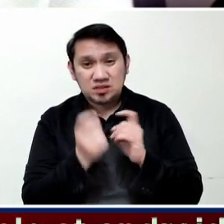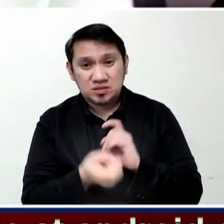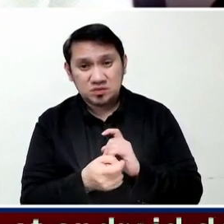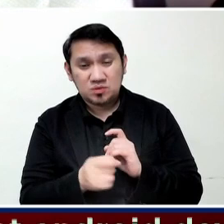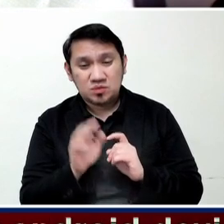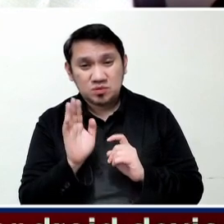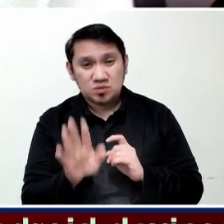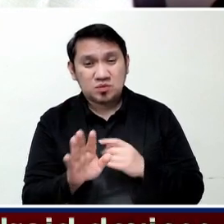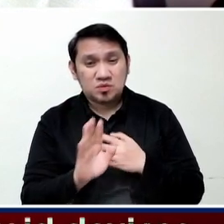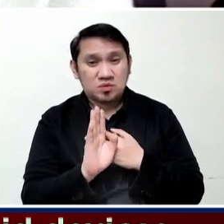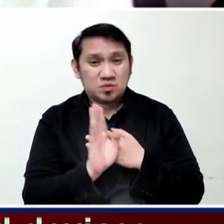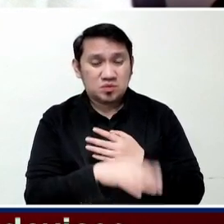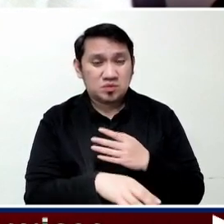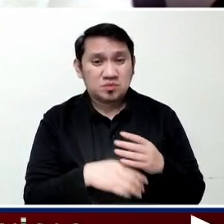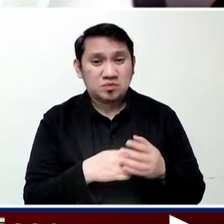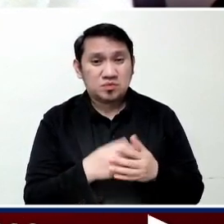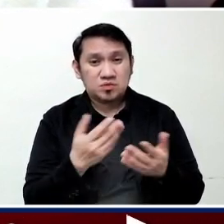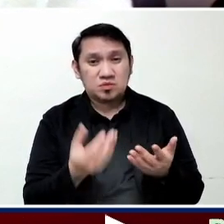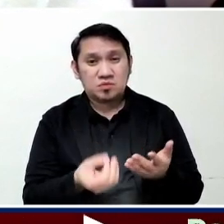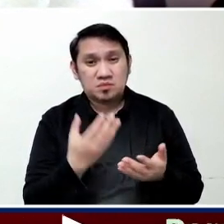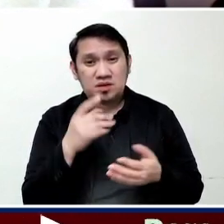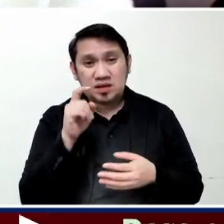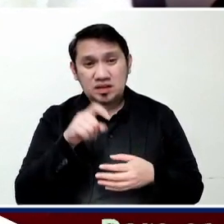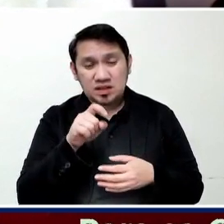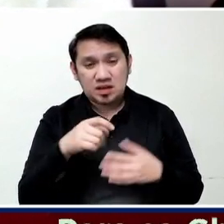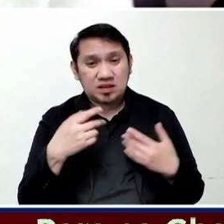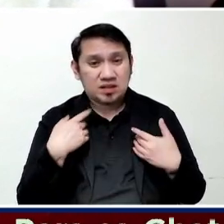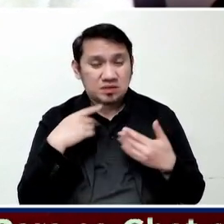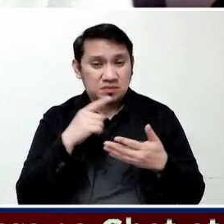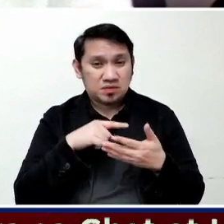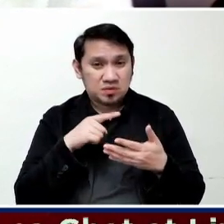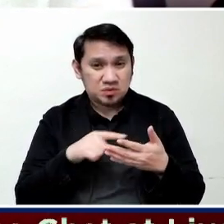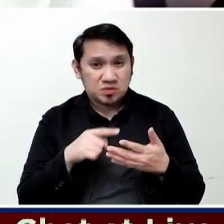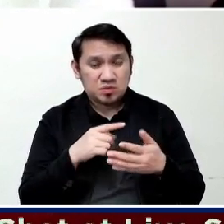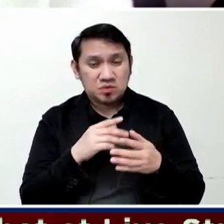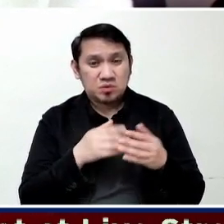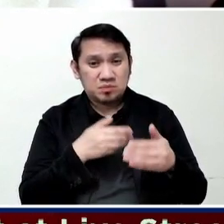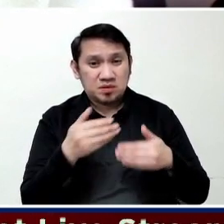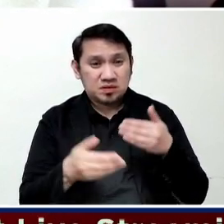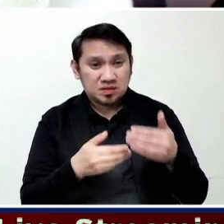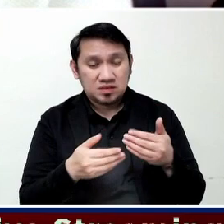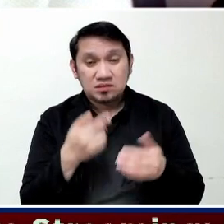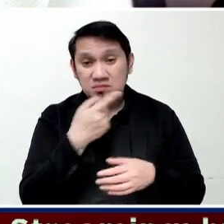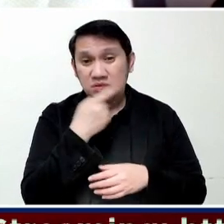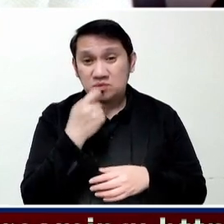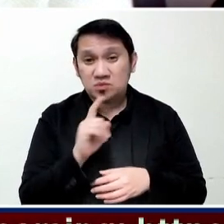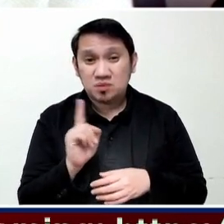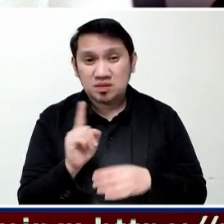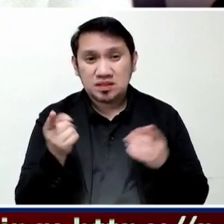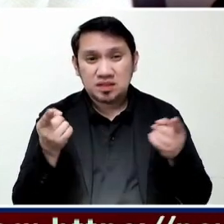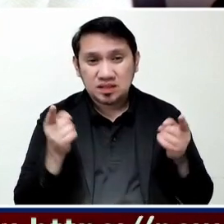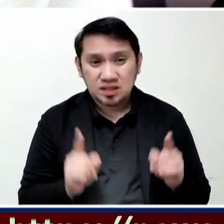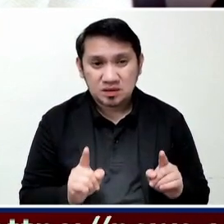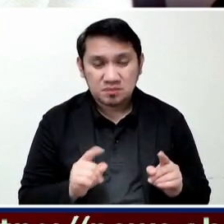you adjust their returns, you adjust their rates. So dapat may correction mechanism talaga. Ang nangyari nga, yun nga,